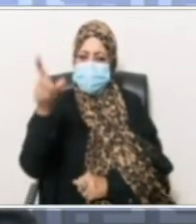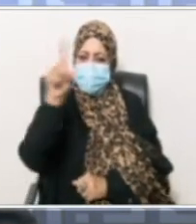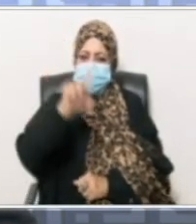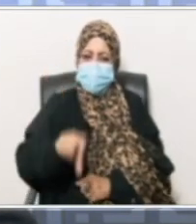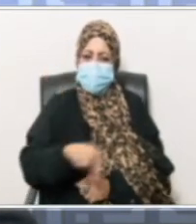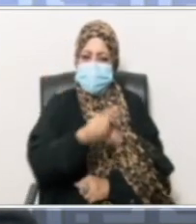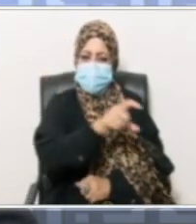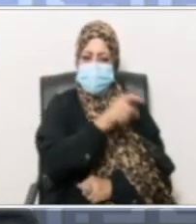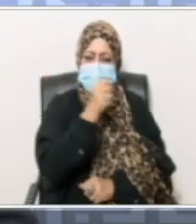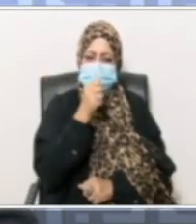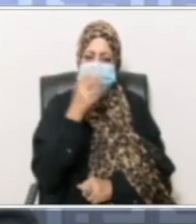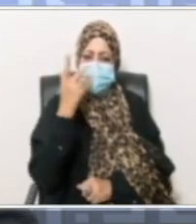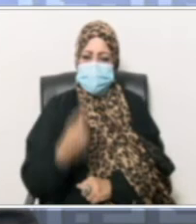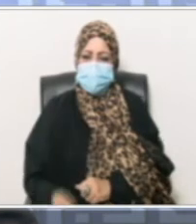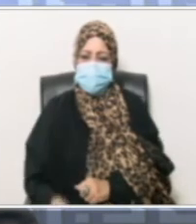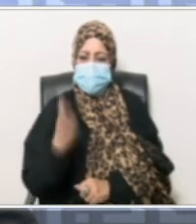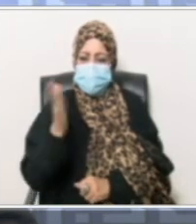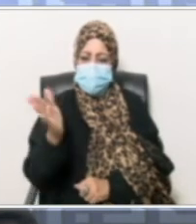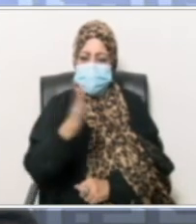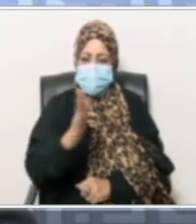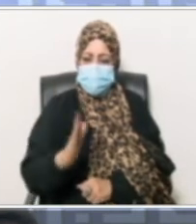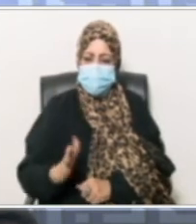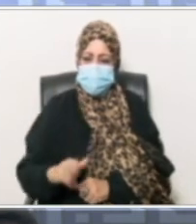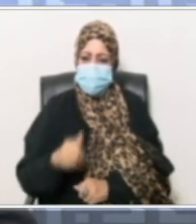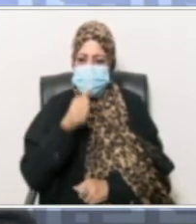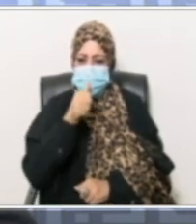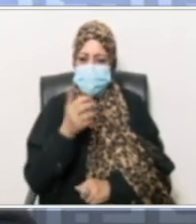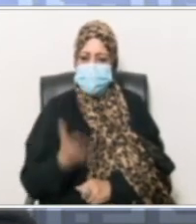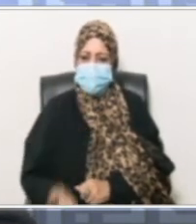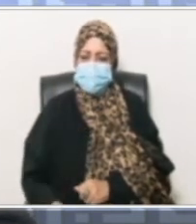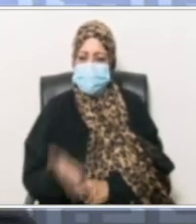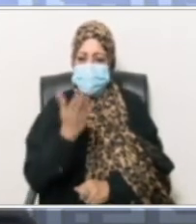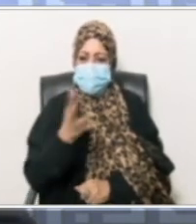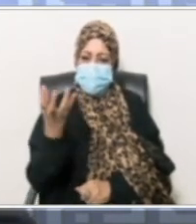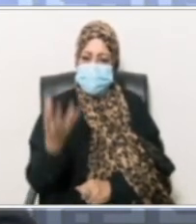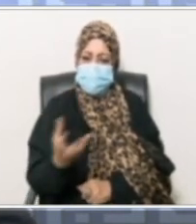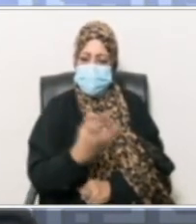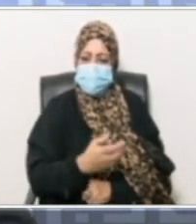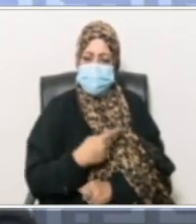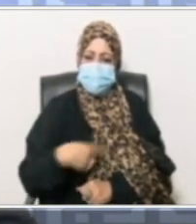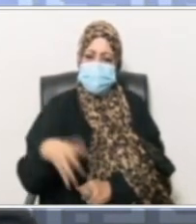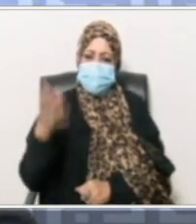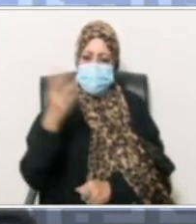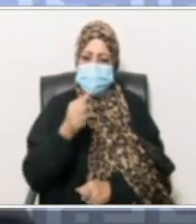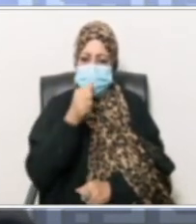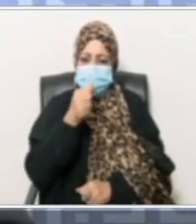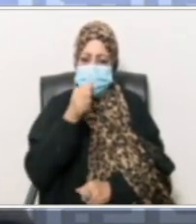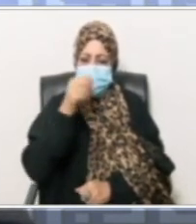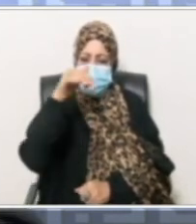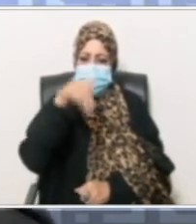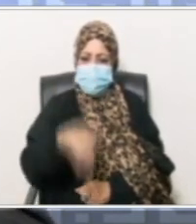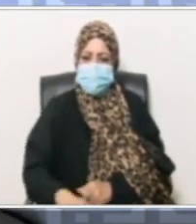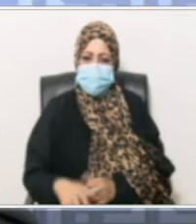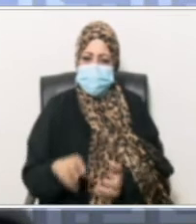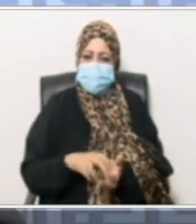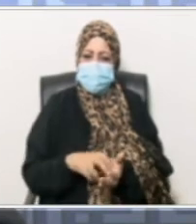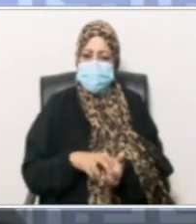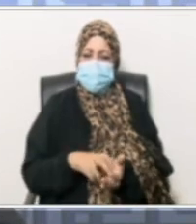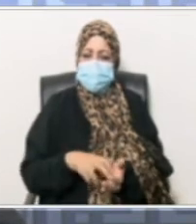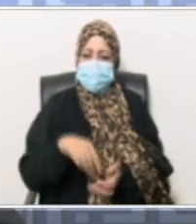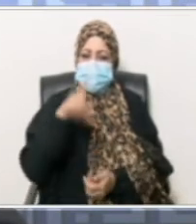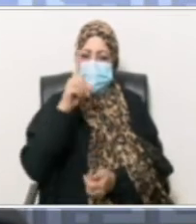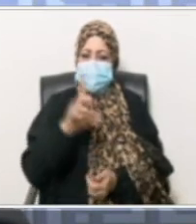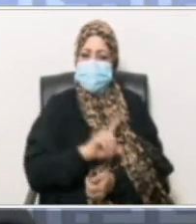منه الماء، وإن منها لما يهبط من خشية الله. لكن قلوبكم هذه أشد من